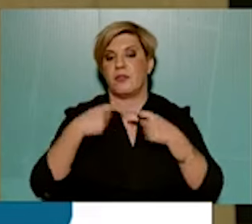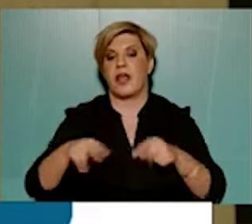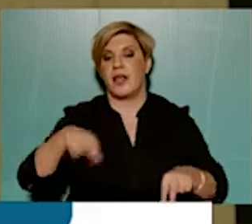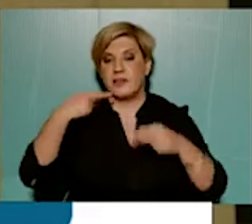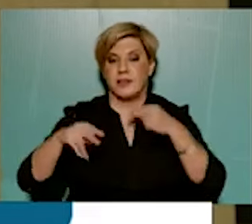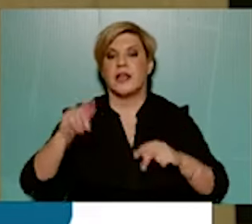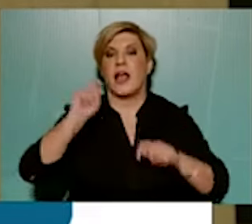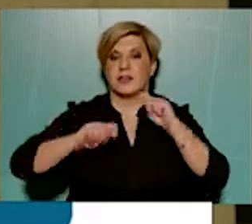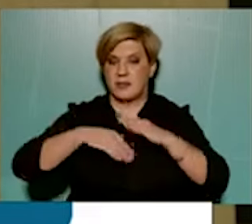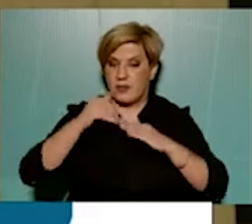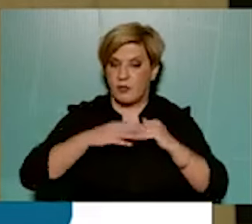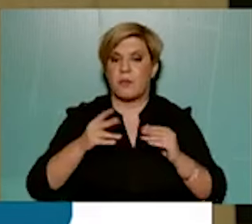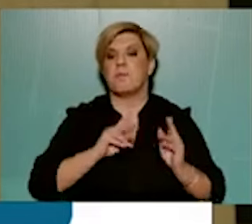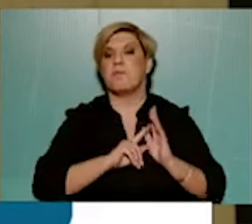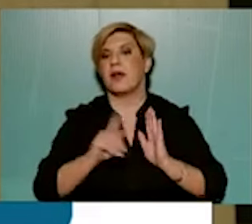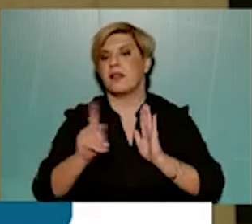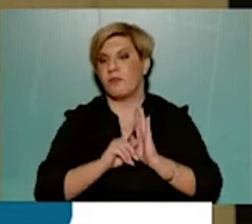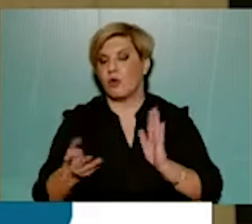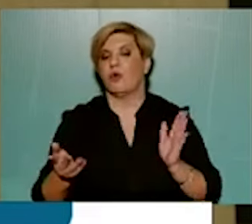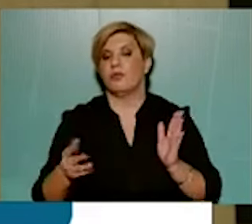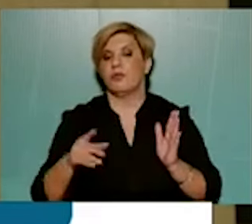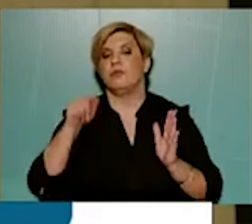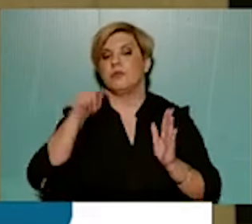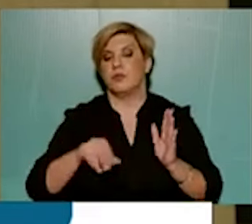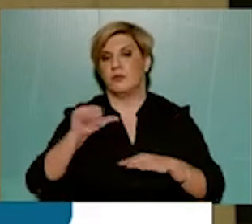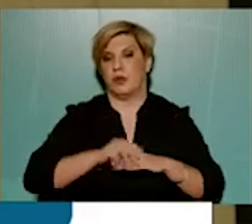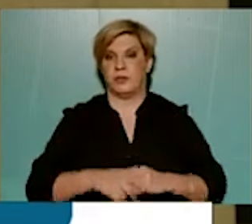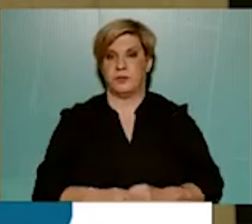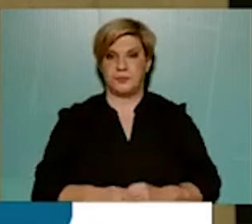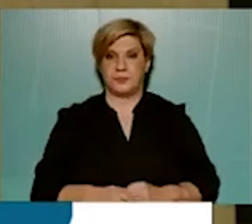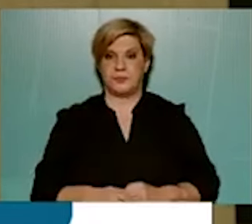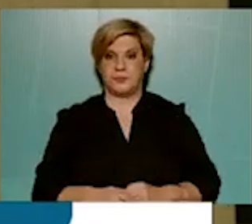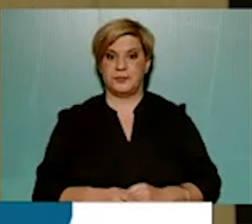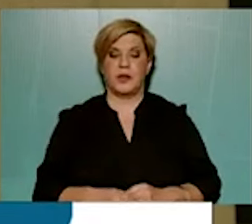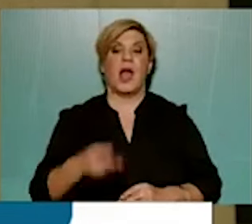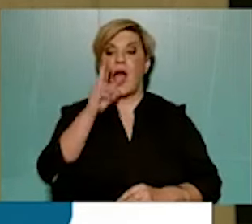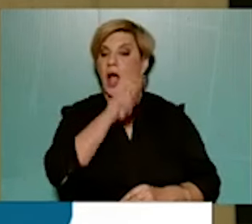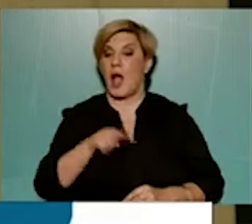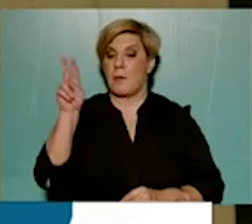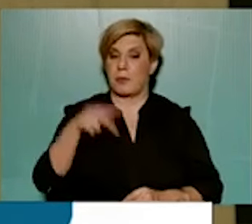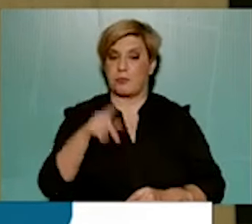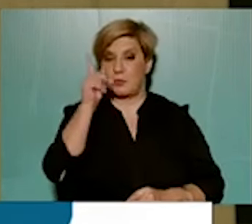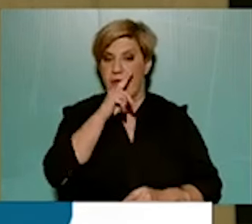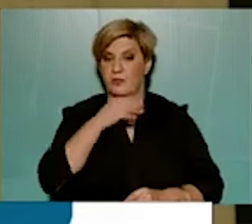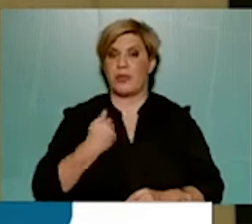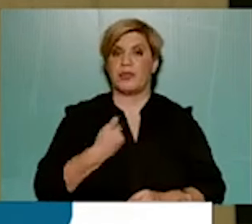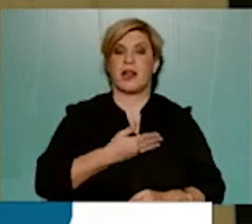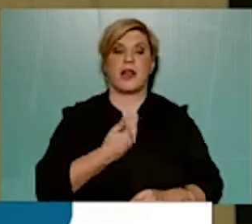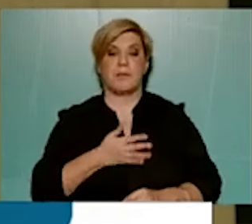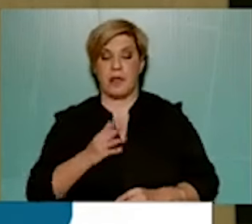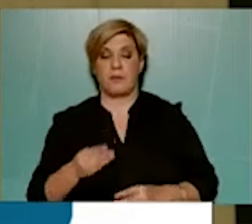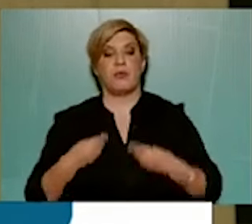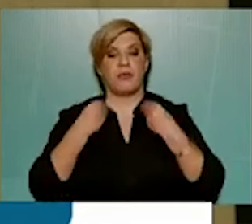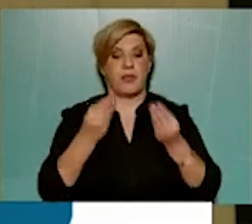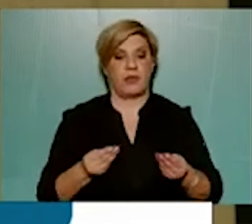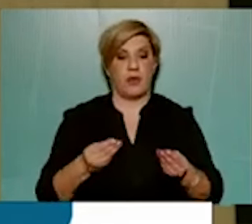εστίασης κατασκευών, μεταφορών κλπ. Της πόλης. Απορρίπτουμε το ψεύτικο δίλημα που μπαίνει